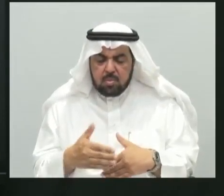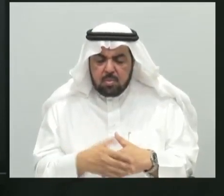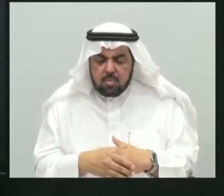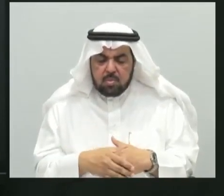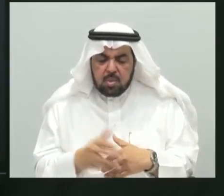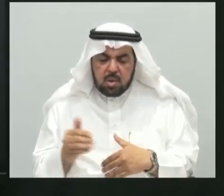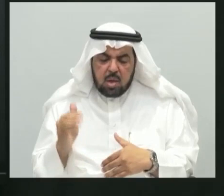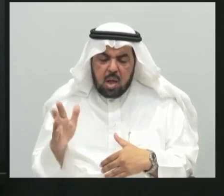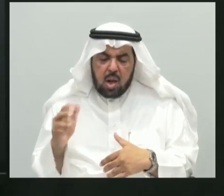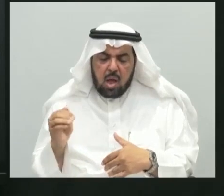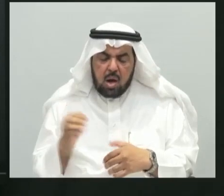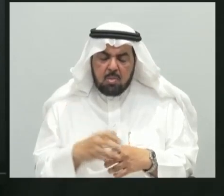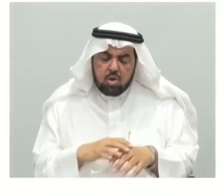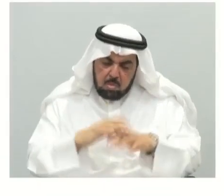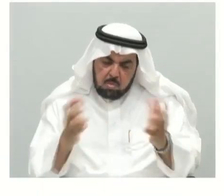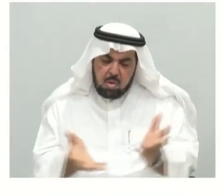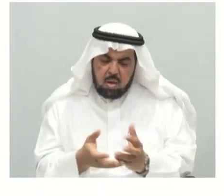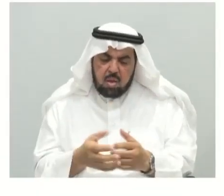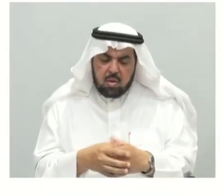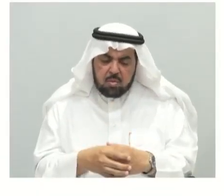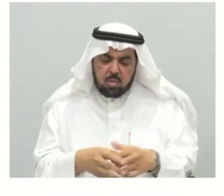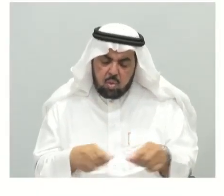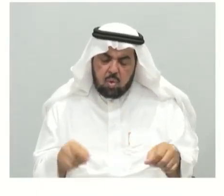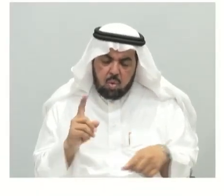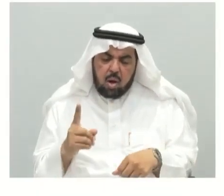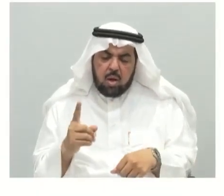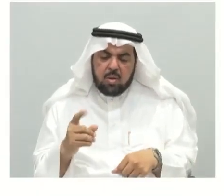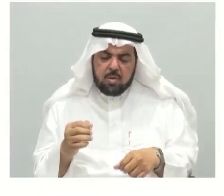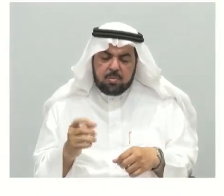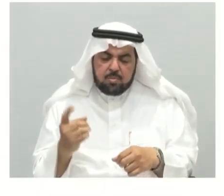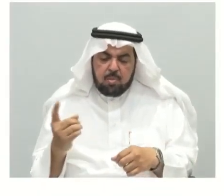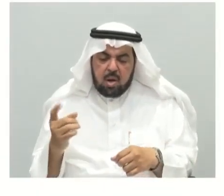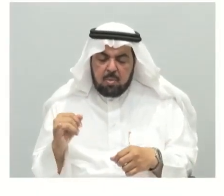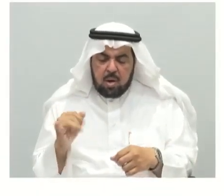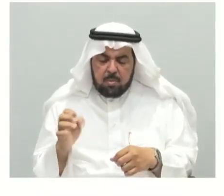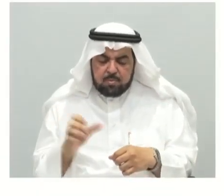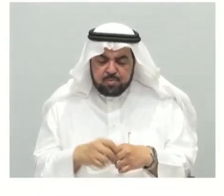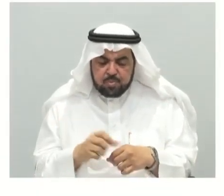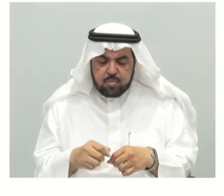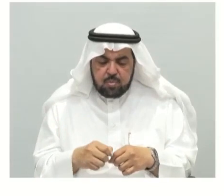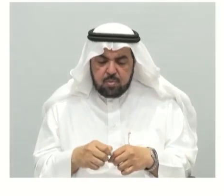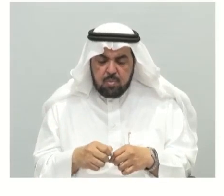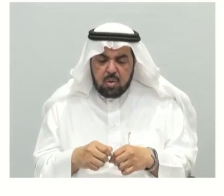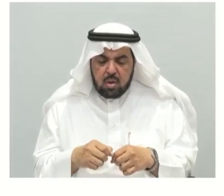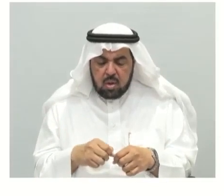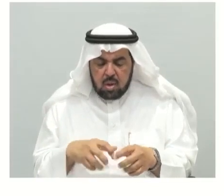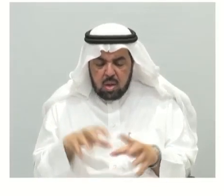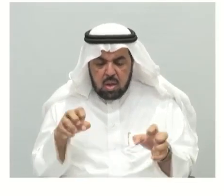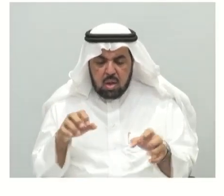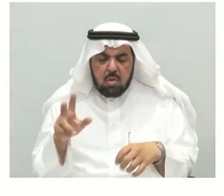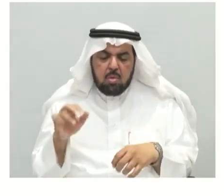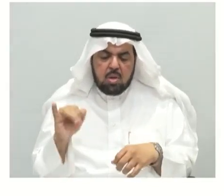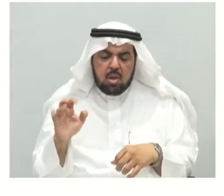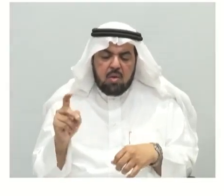الحلم يتميز بالجسم البيضاوي ايضا طوله اقل من 1 ملم ويعتبر من الحيوانات المت